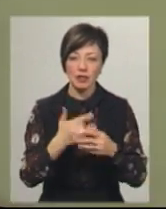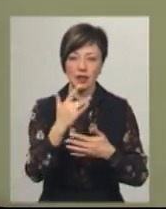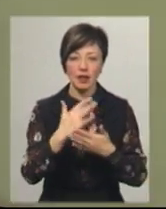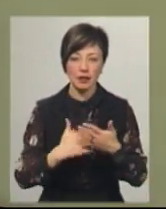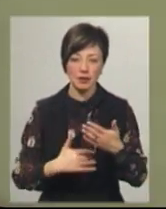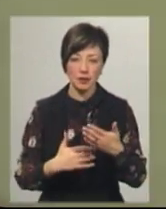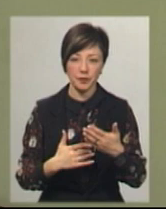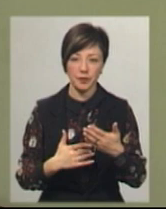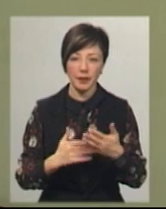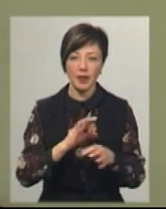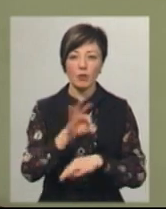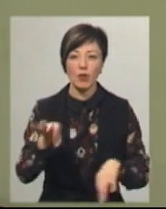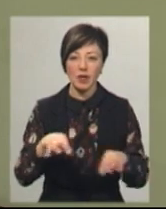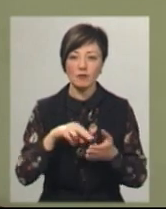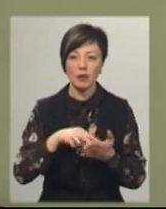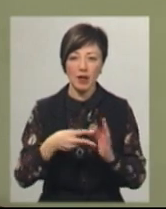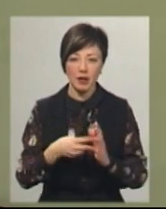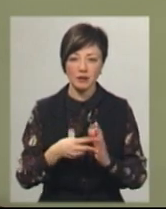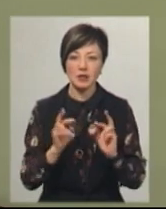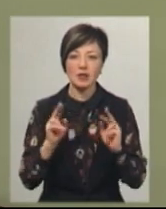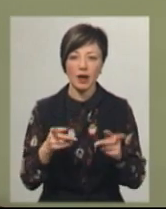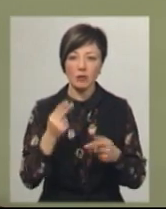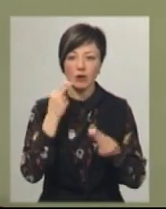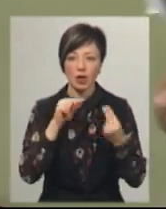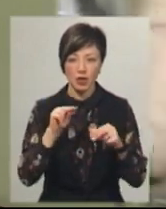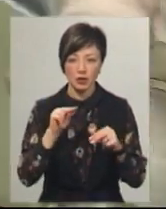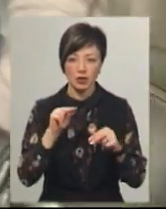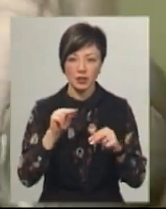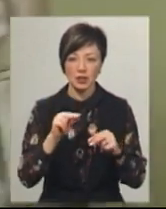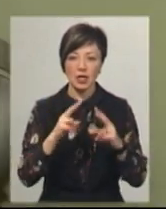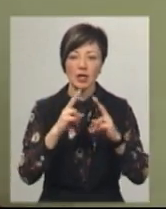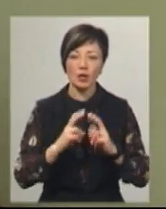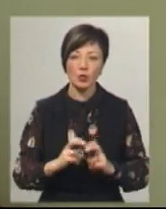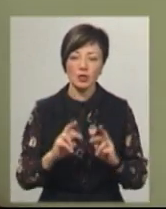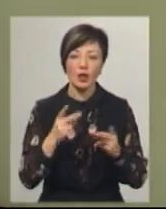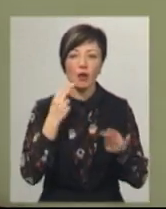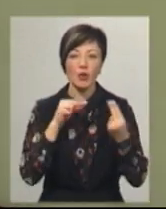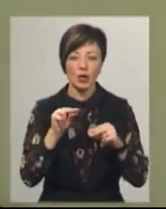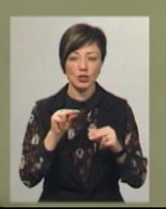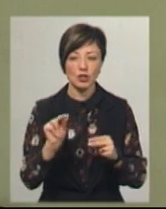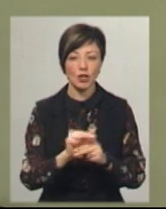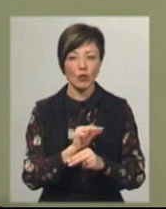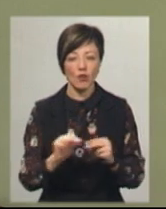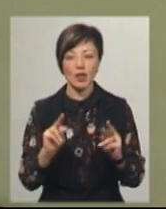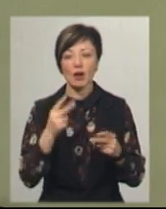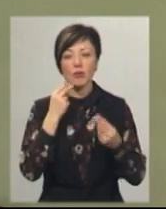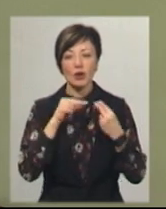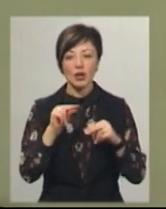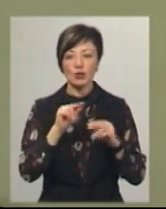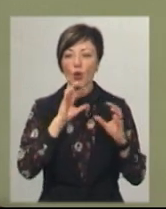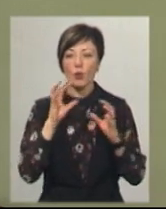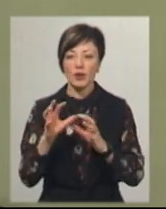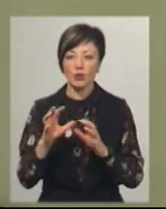ряд проєктів, планів, як покращити діагностику, як покращити лікування, як покращити